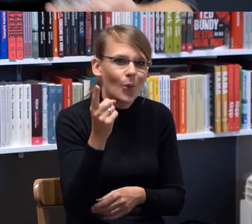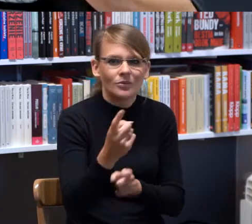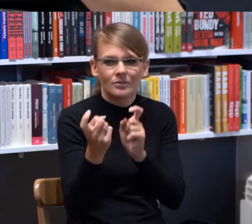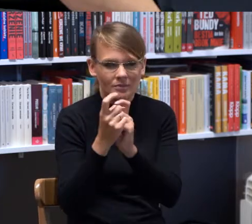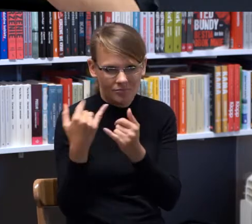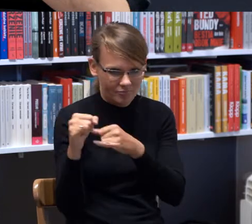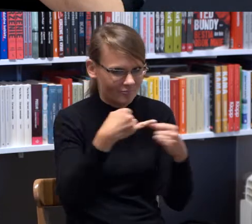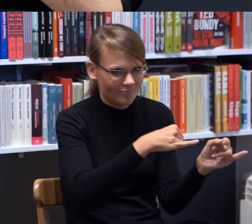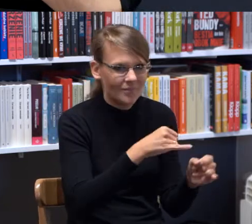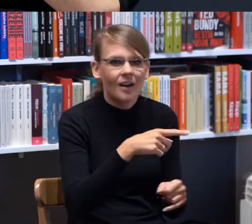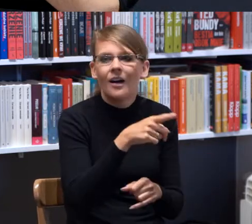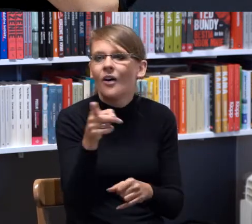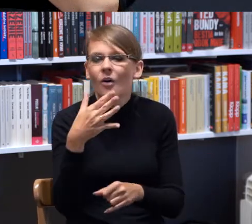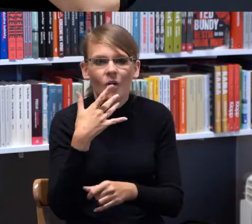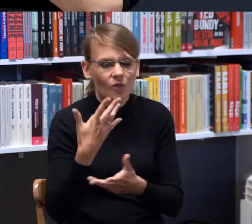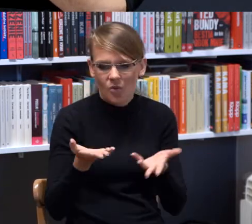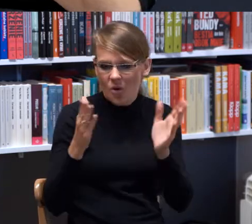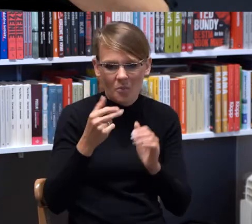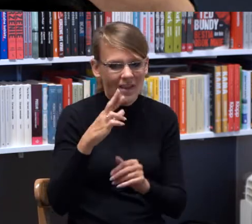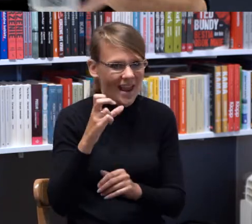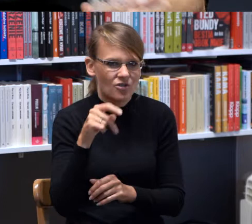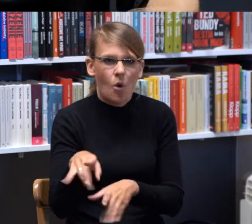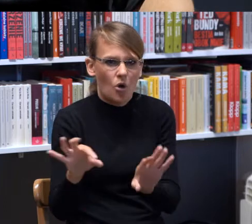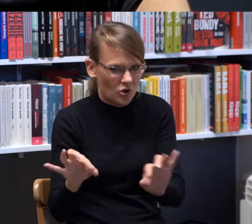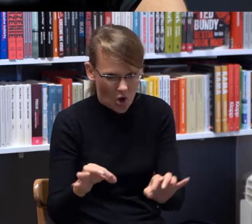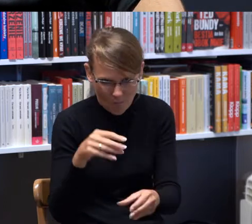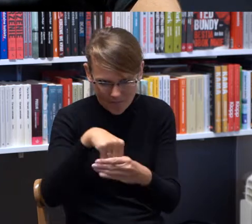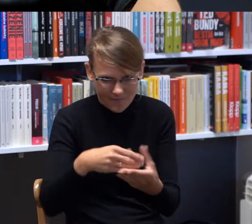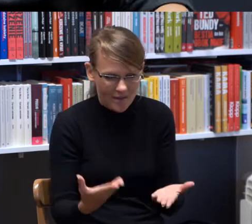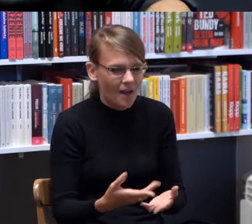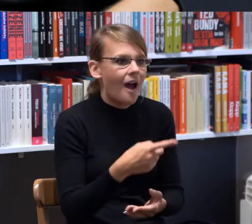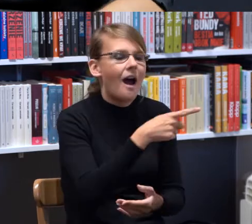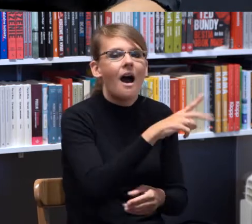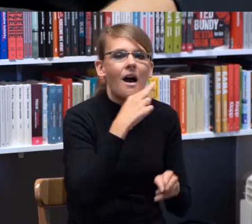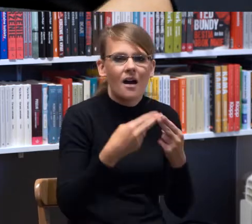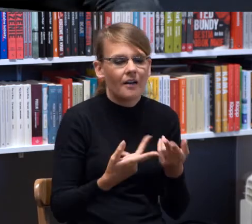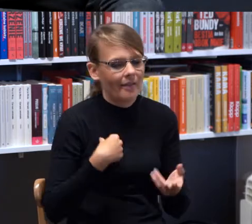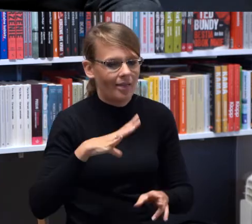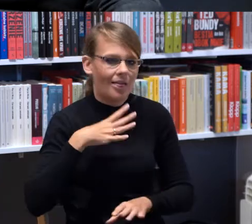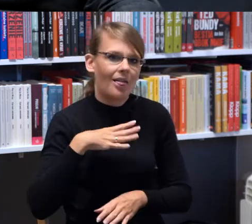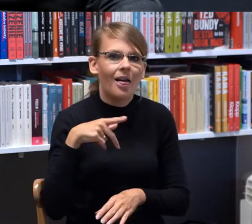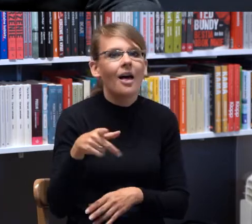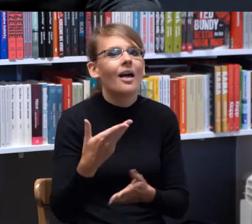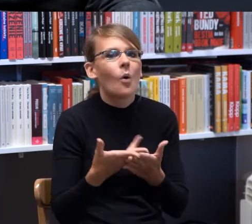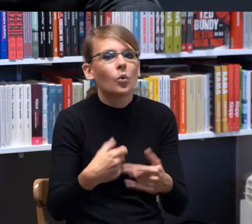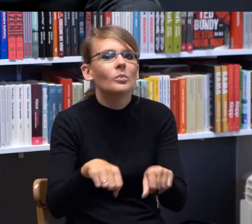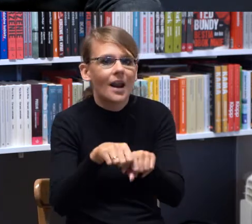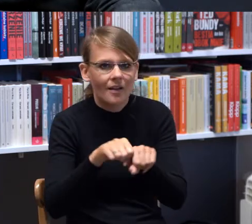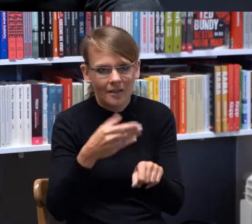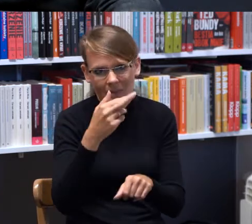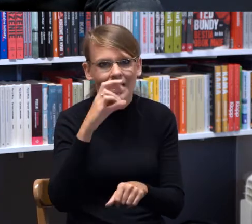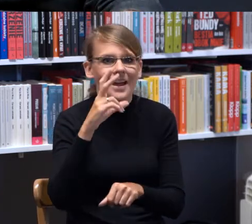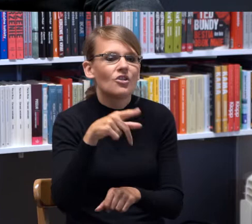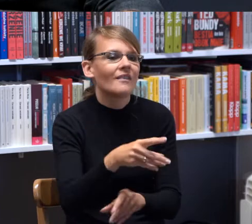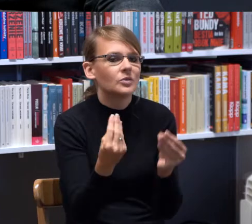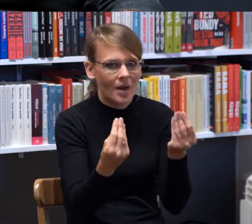że o, ten Mireczek u ciebie to taki okropny jest. Albo o, mnie to drażni, że ten twój Mireczek to tego usprawiedliwiasz i on jest taki wspaniały.